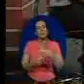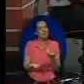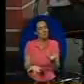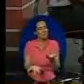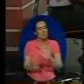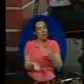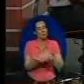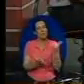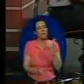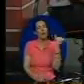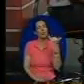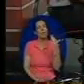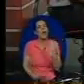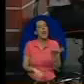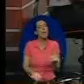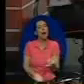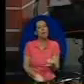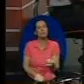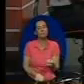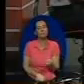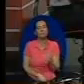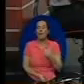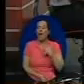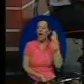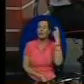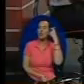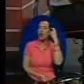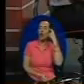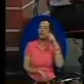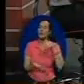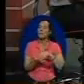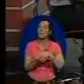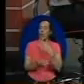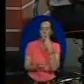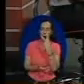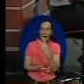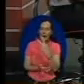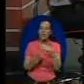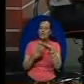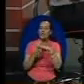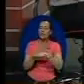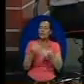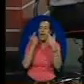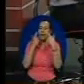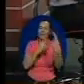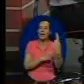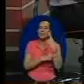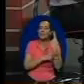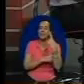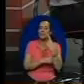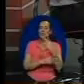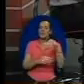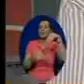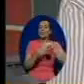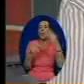על הסף, כמעט תמיד? מאיפה זה מגיע? אני חושב מתוך ראייה דווקנית של דיני הגנת הצרכן, כאילו זה חלק